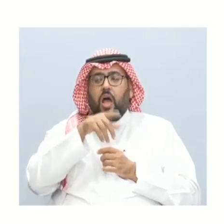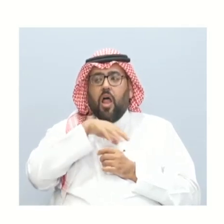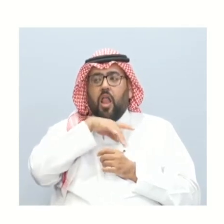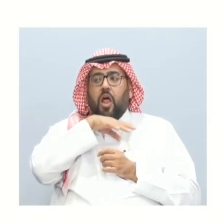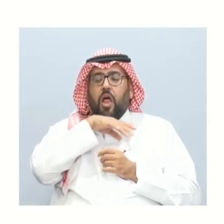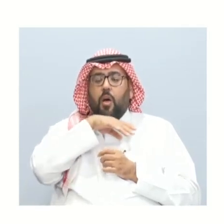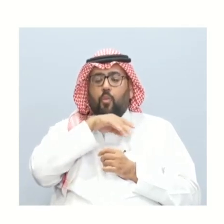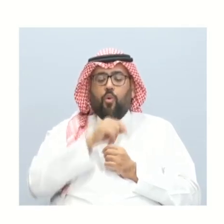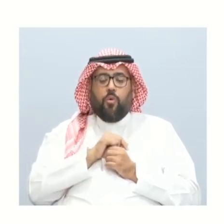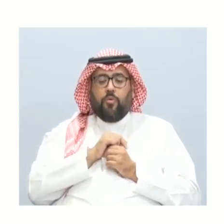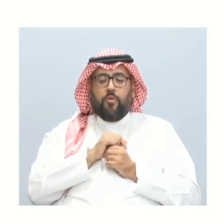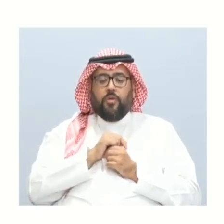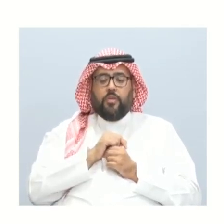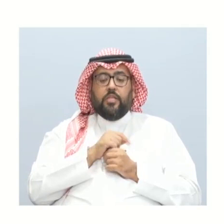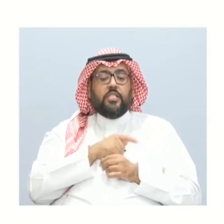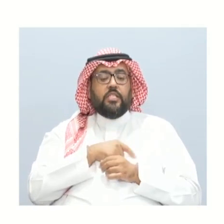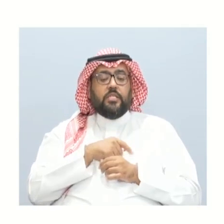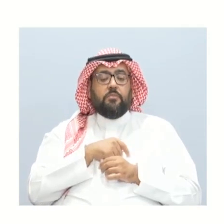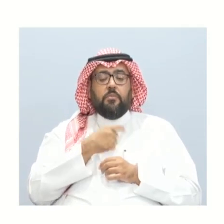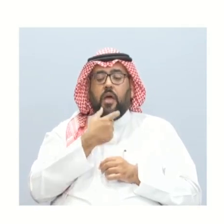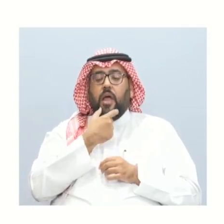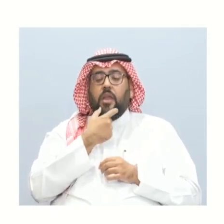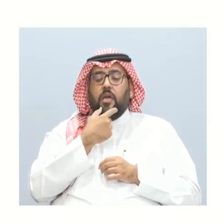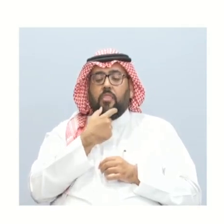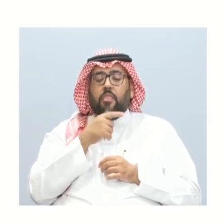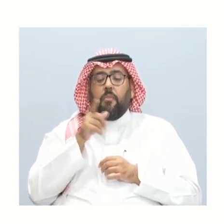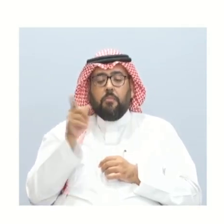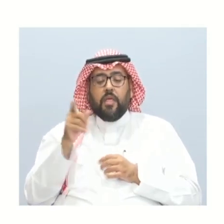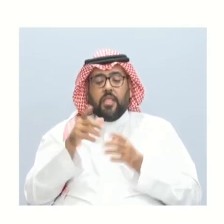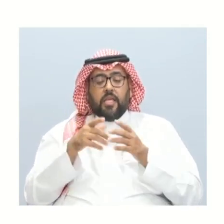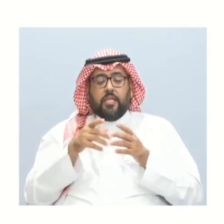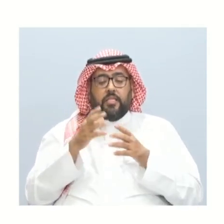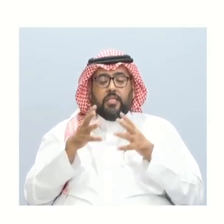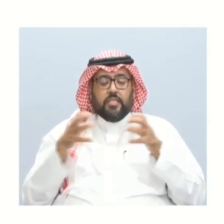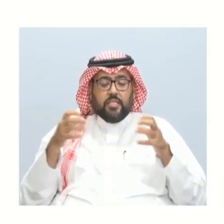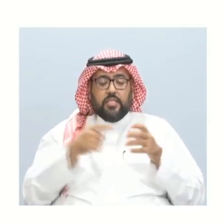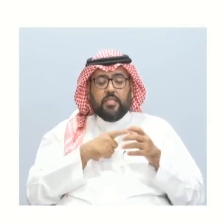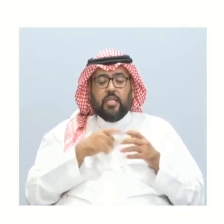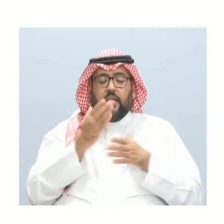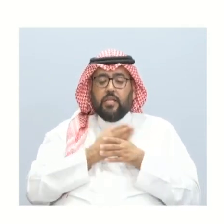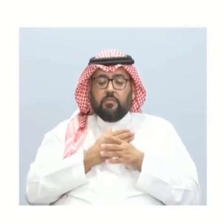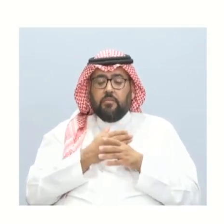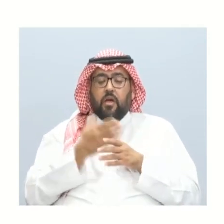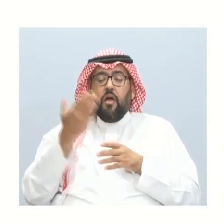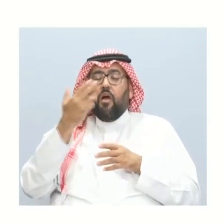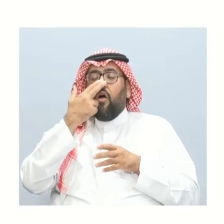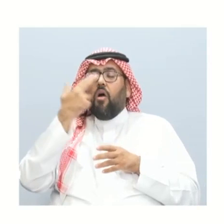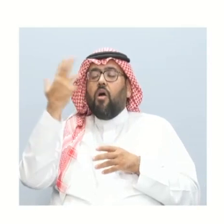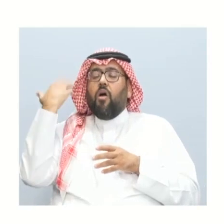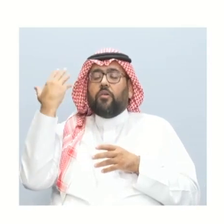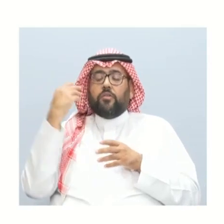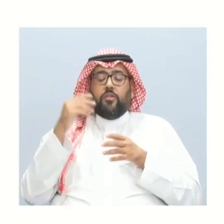قال الوالد سميت الرياض بهذا الاسم لانها كانت